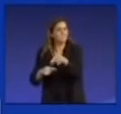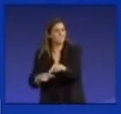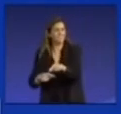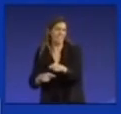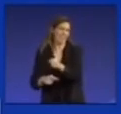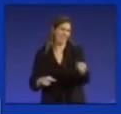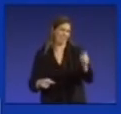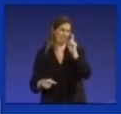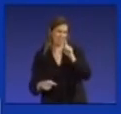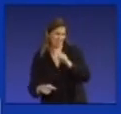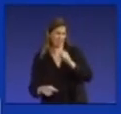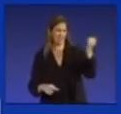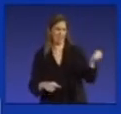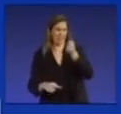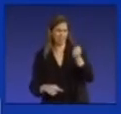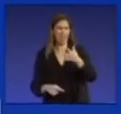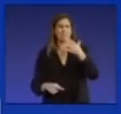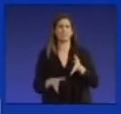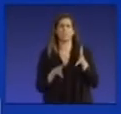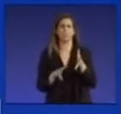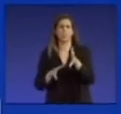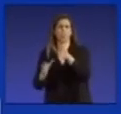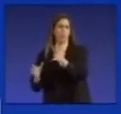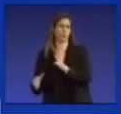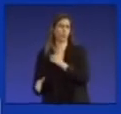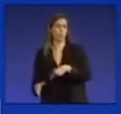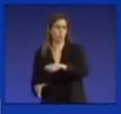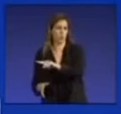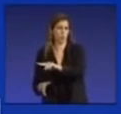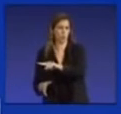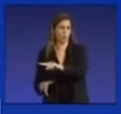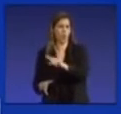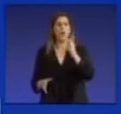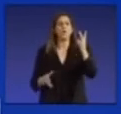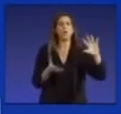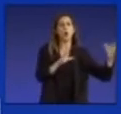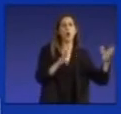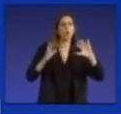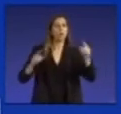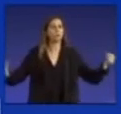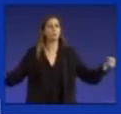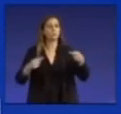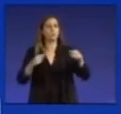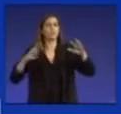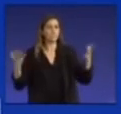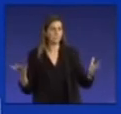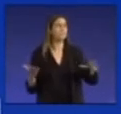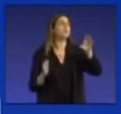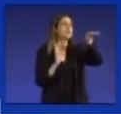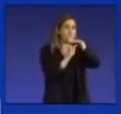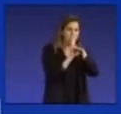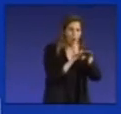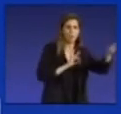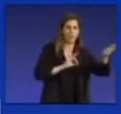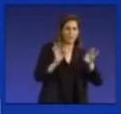μεγάλο βαθμό τη διαφορετικότητά μας. Δηλαδή το ότι δεν δεχόμαστε ότι μπορεί να γίνει το άνοιγμα της